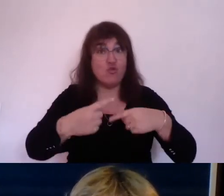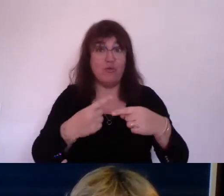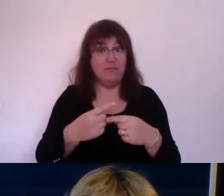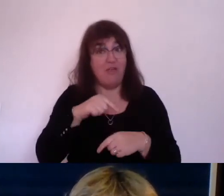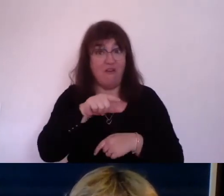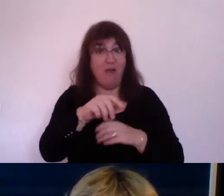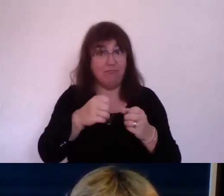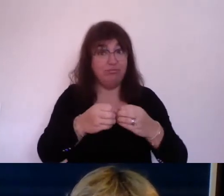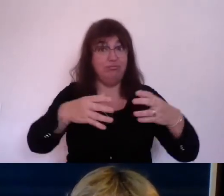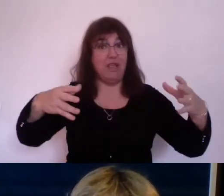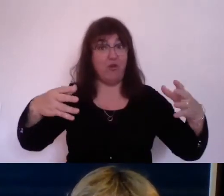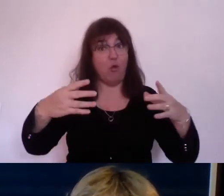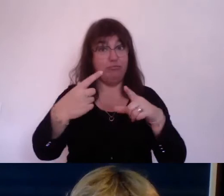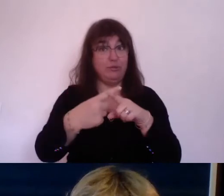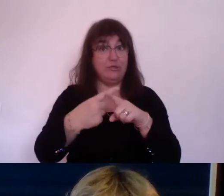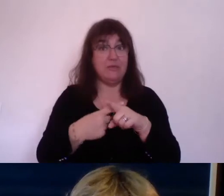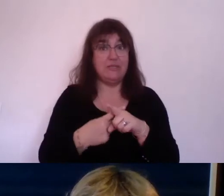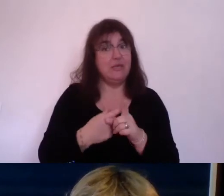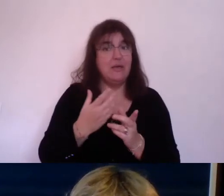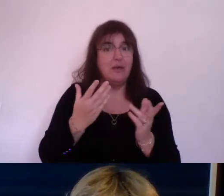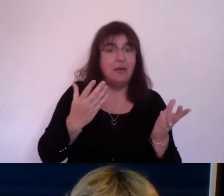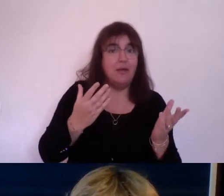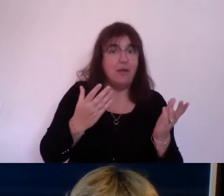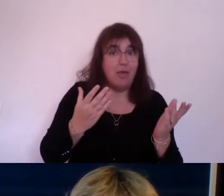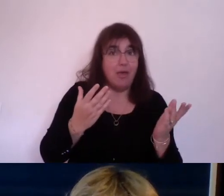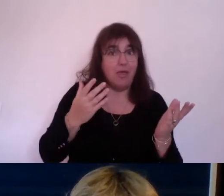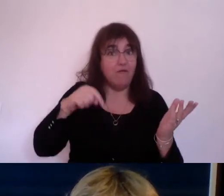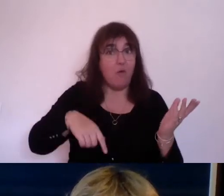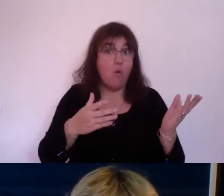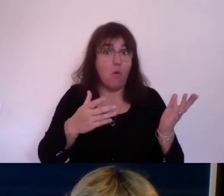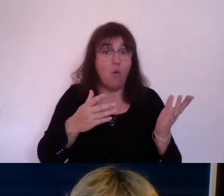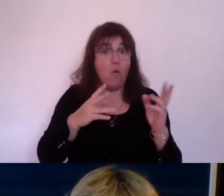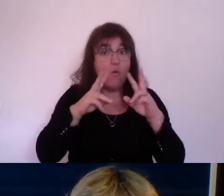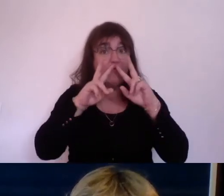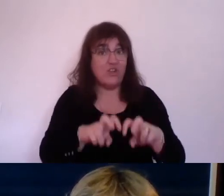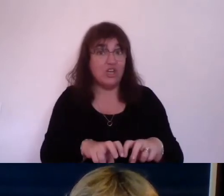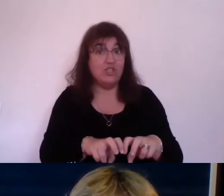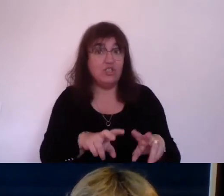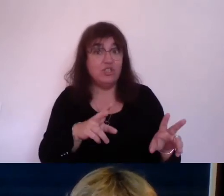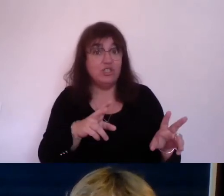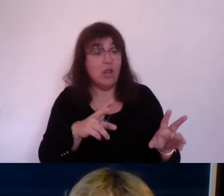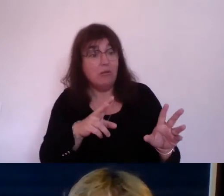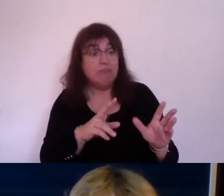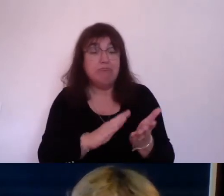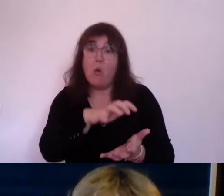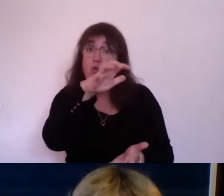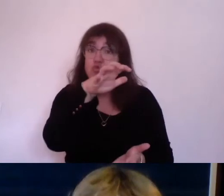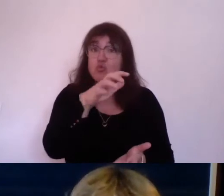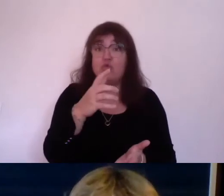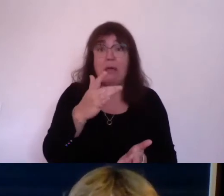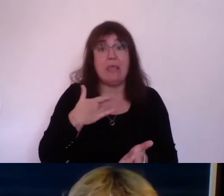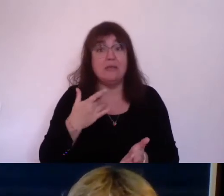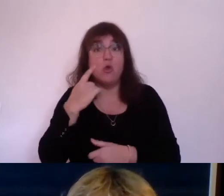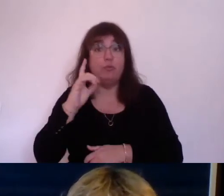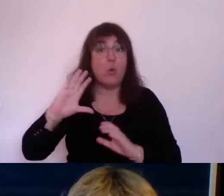tous à aller y chercher les ressources qui peuvent vous intéresser ou intéresser les groupes dont